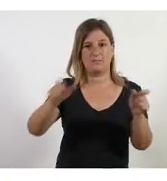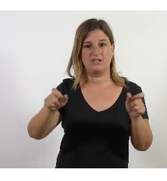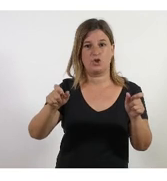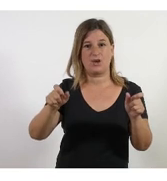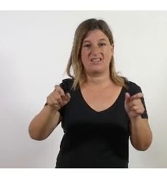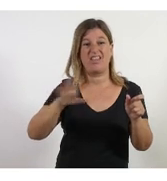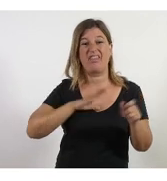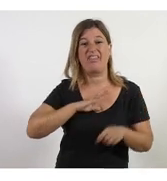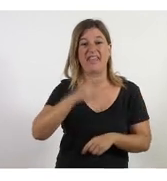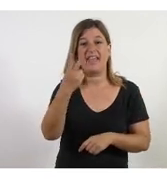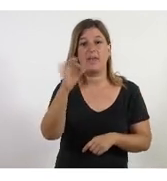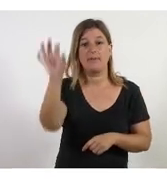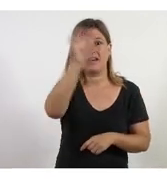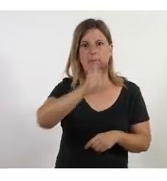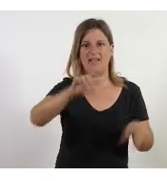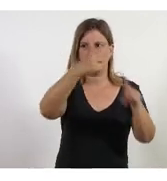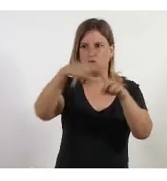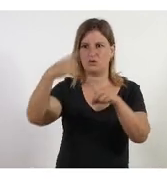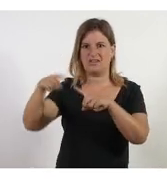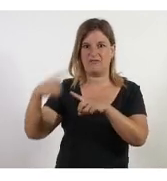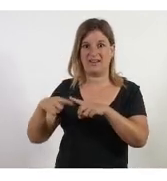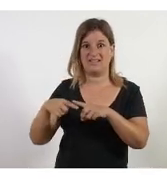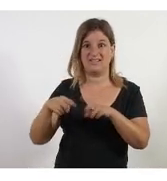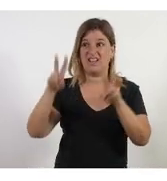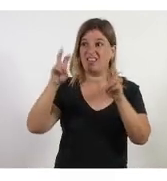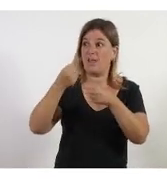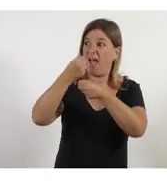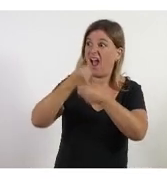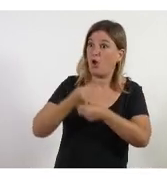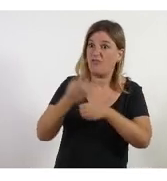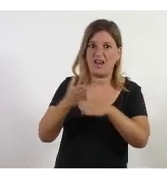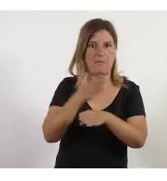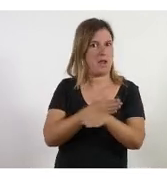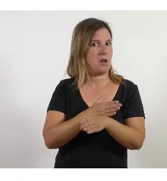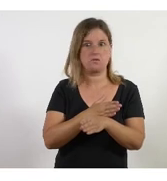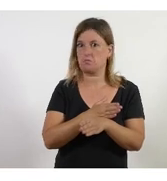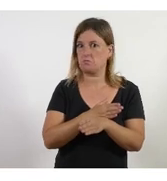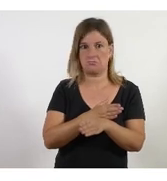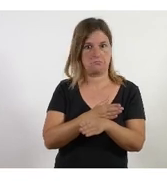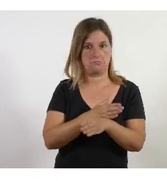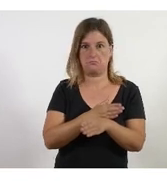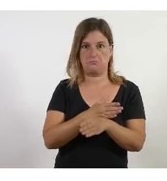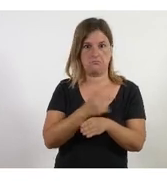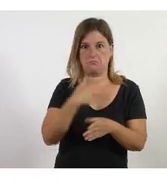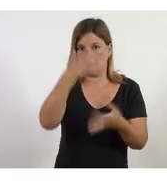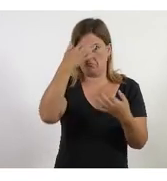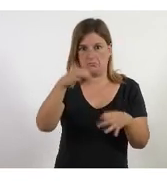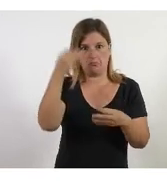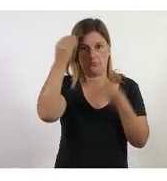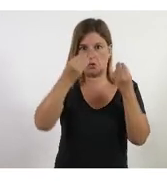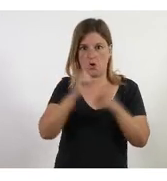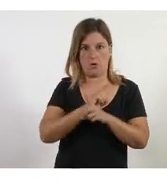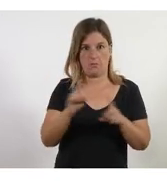països diferents. Això jo, abans del confinament, no estava dintre del meu mapa, no era una cosa que jo havia